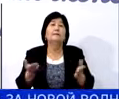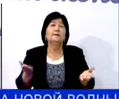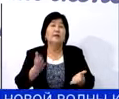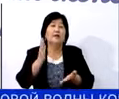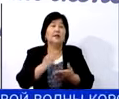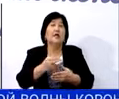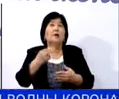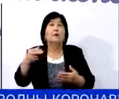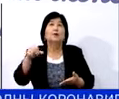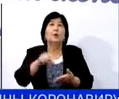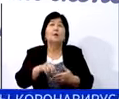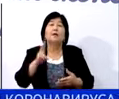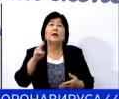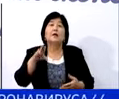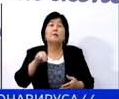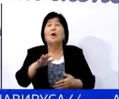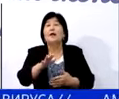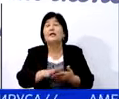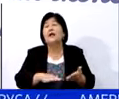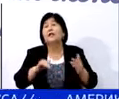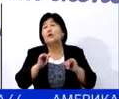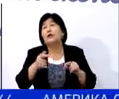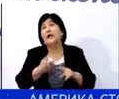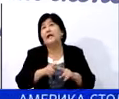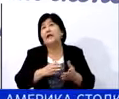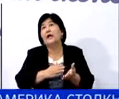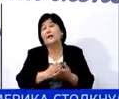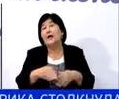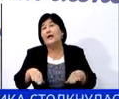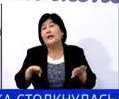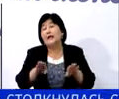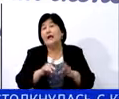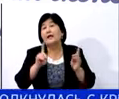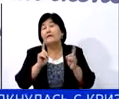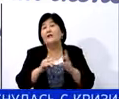предложения у представителей НПО по дальнейшему развитию этого направления. Такие